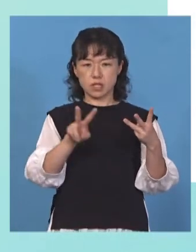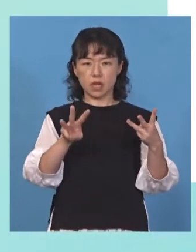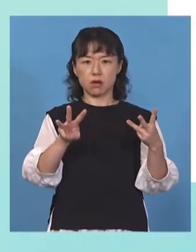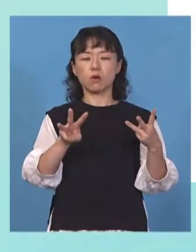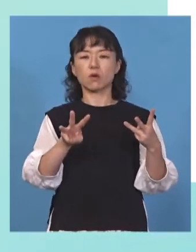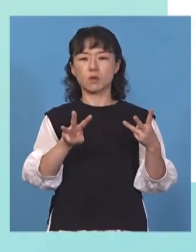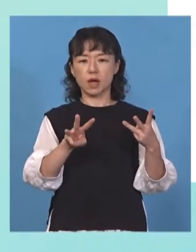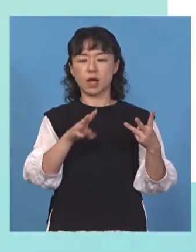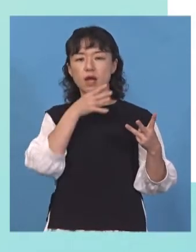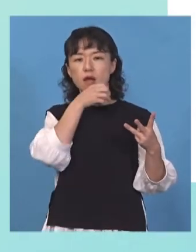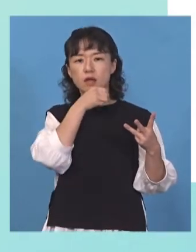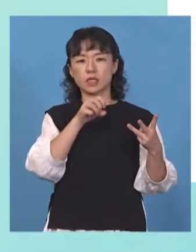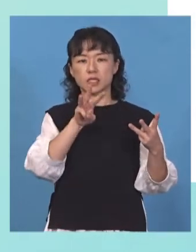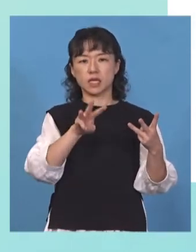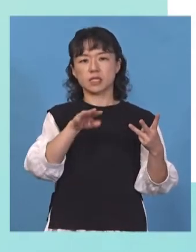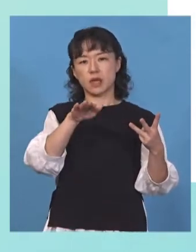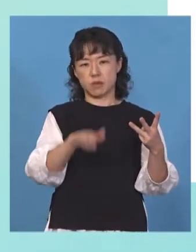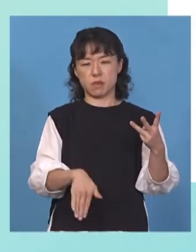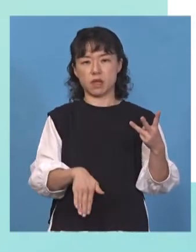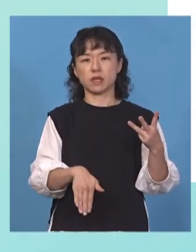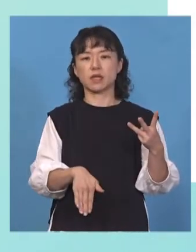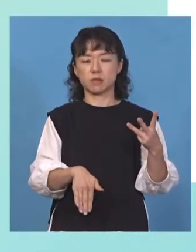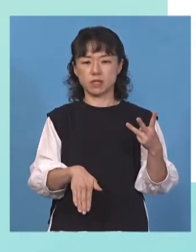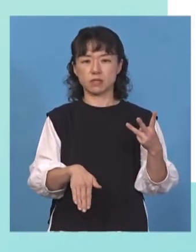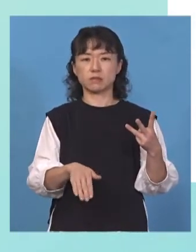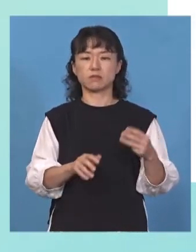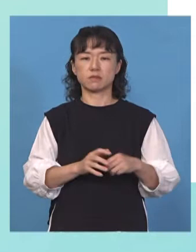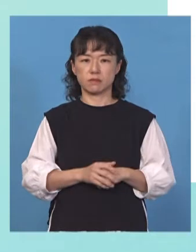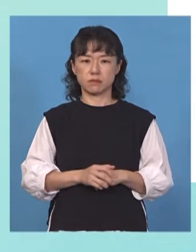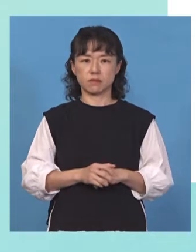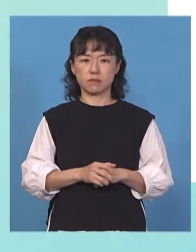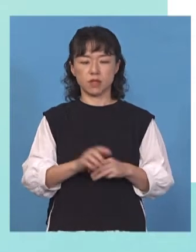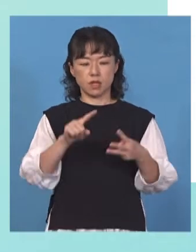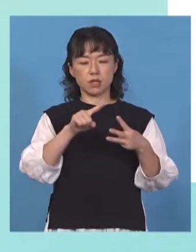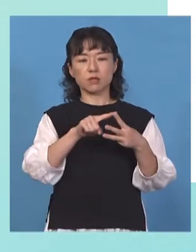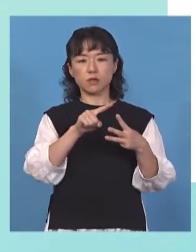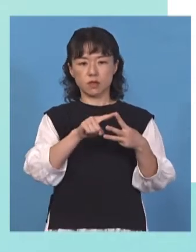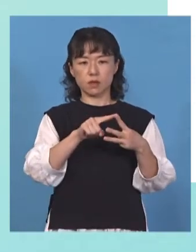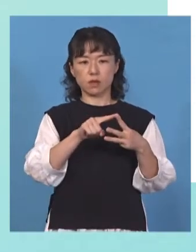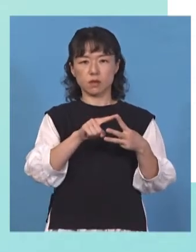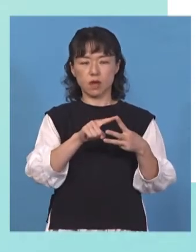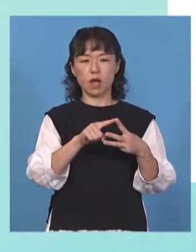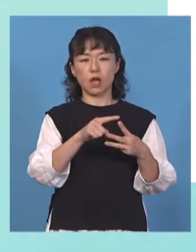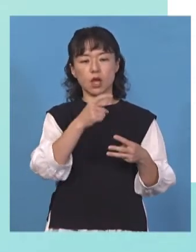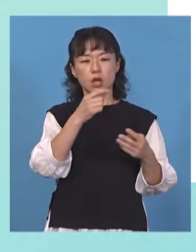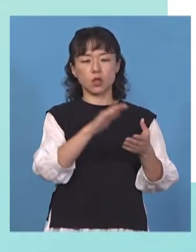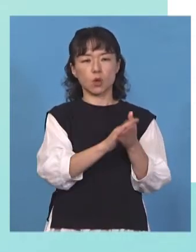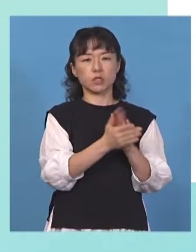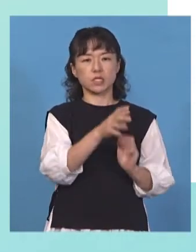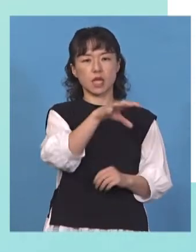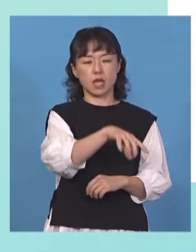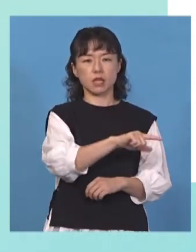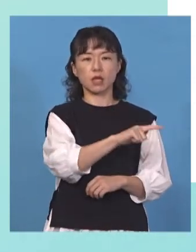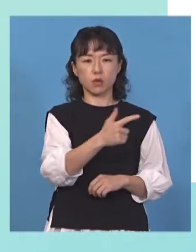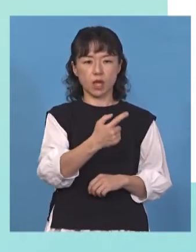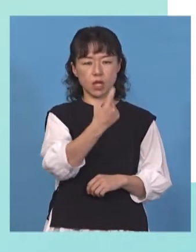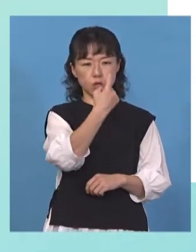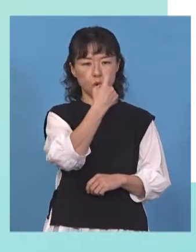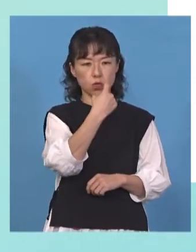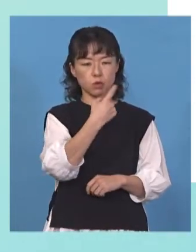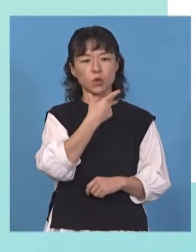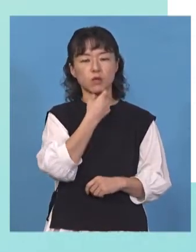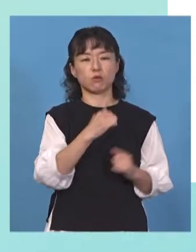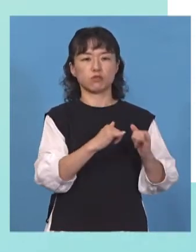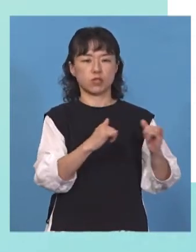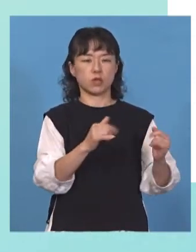は子どもの年齢が満3歳未満です。また1号認定は認定こども園や幼稚園で教育を希望する人が